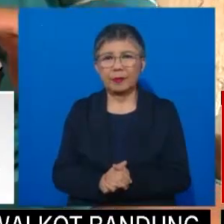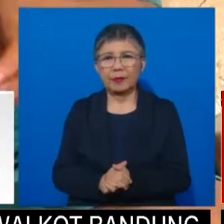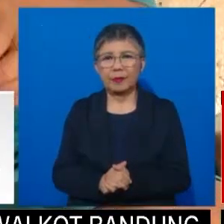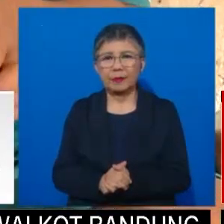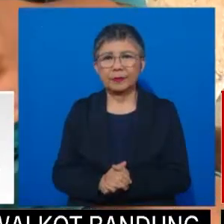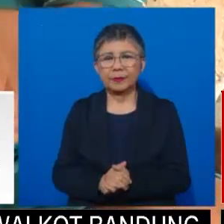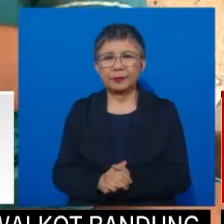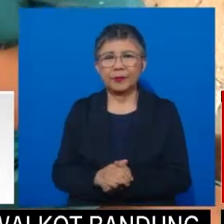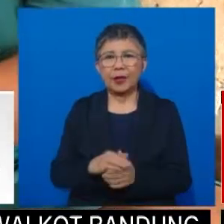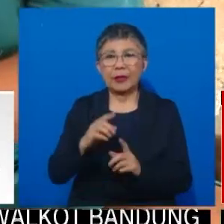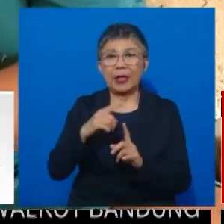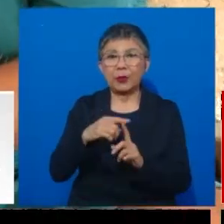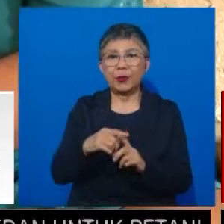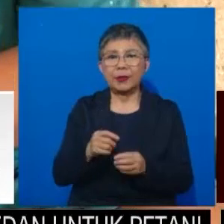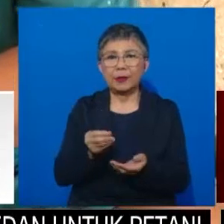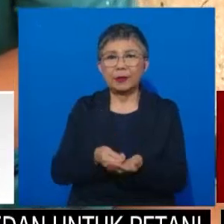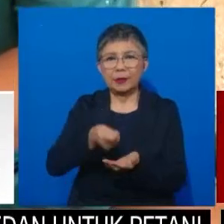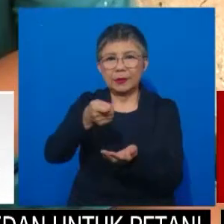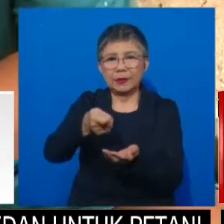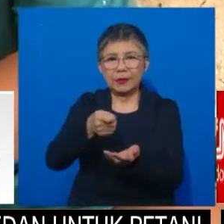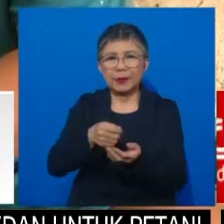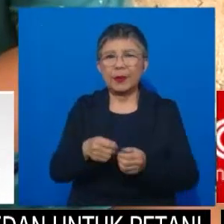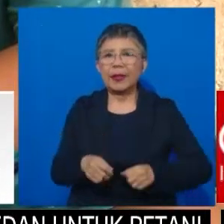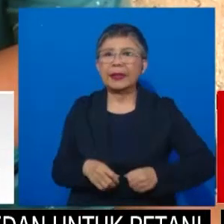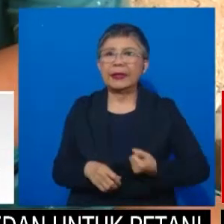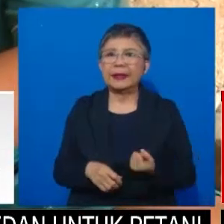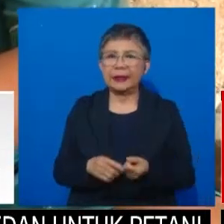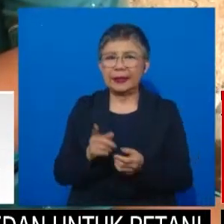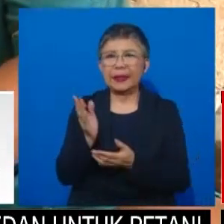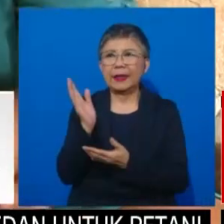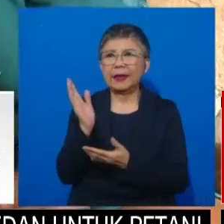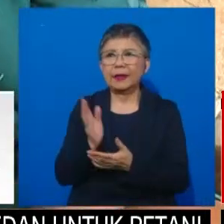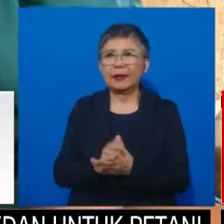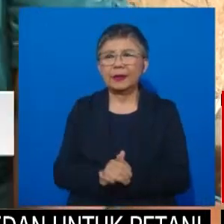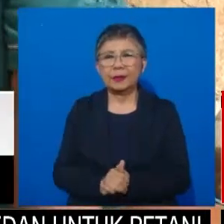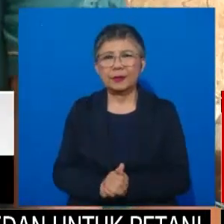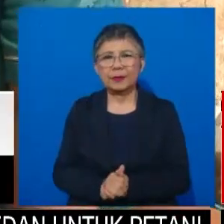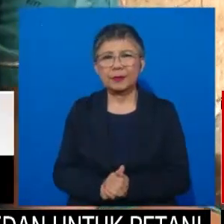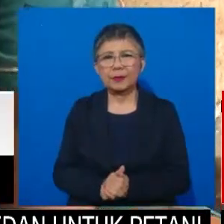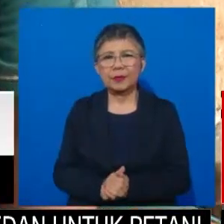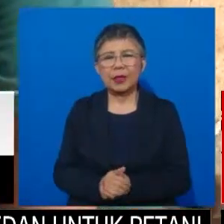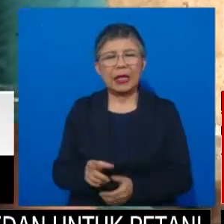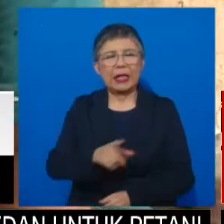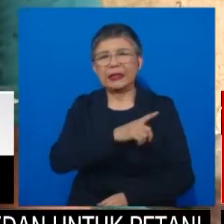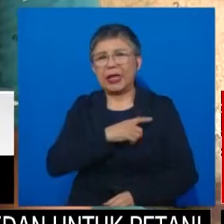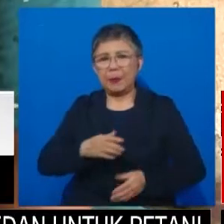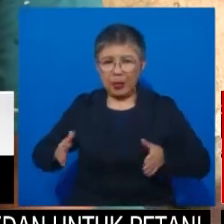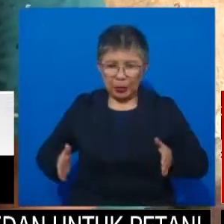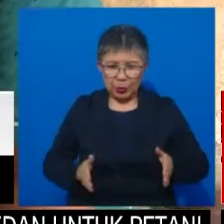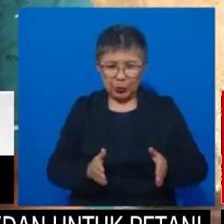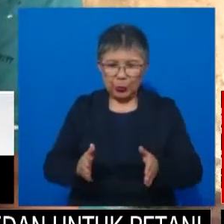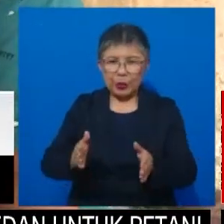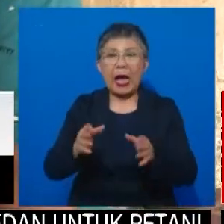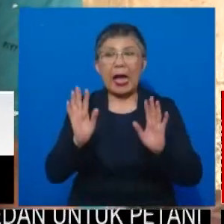Bagi Tajudin dan Romlah, selama sungai Udang di Muara Kapuk masih mengalir, masih ada rezeki yang bisa